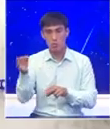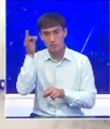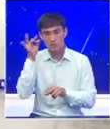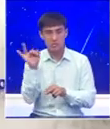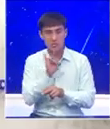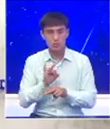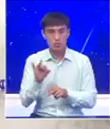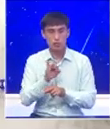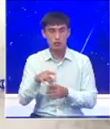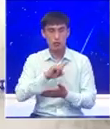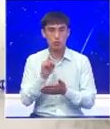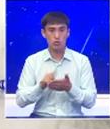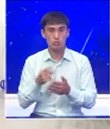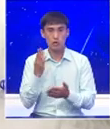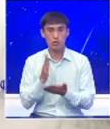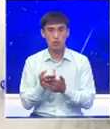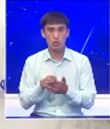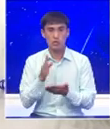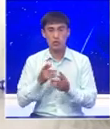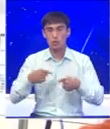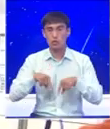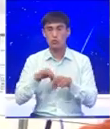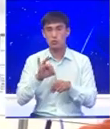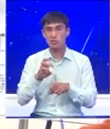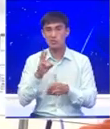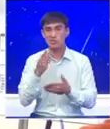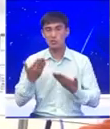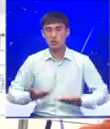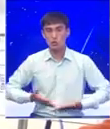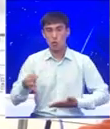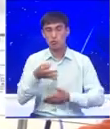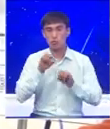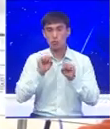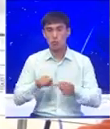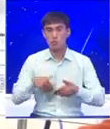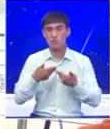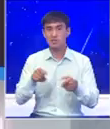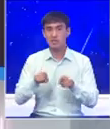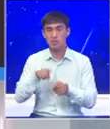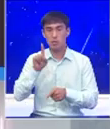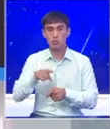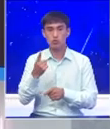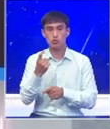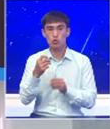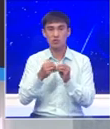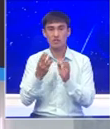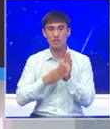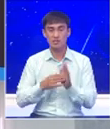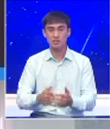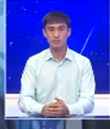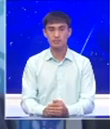интересующим вопросам, которые в компетенции органов юстиции, жители области могут обращаться также по номеру 119.